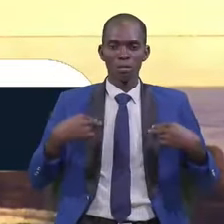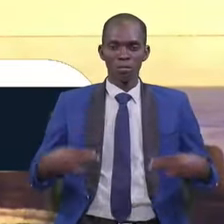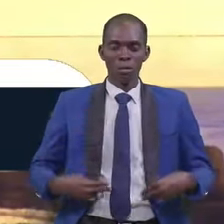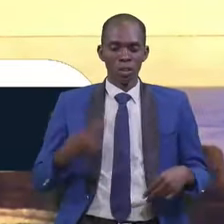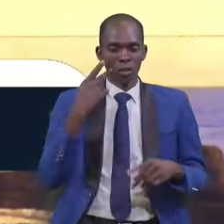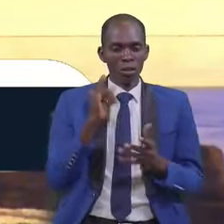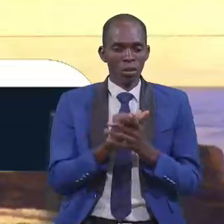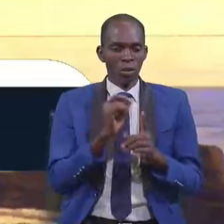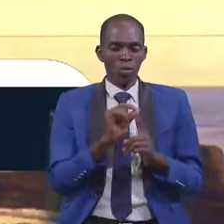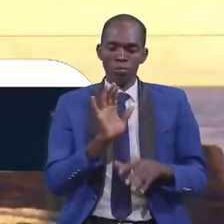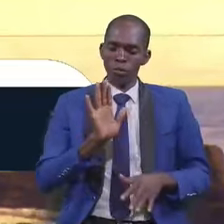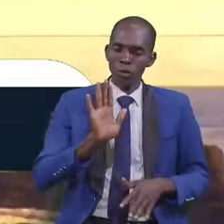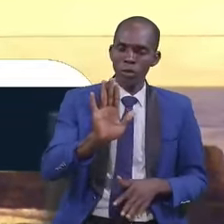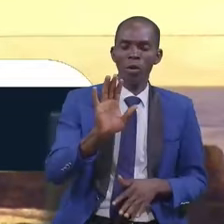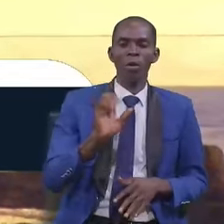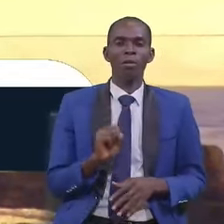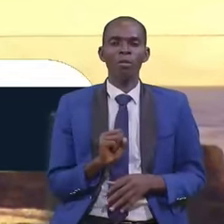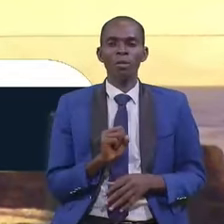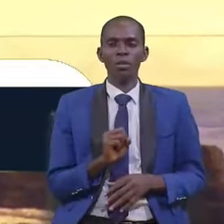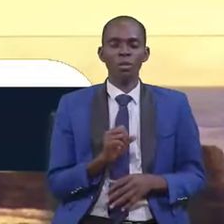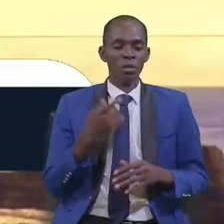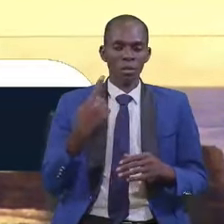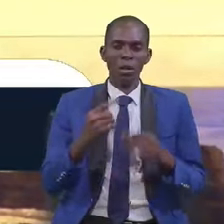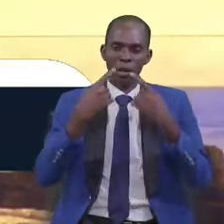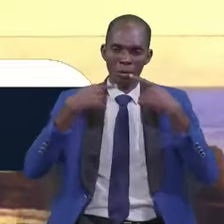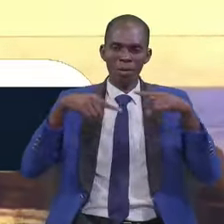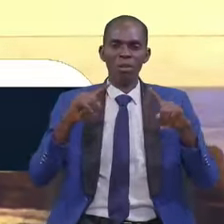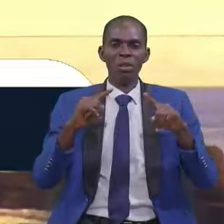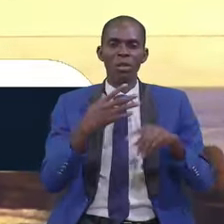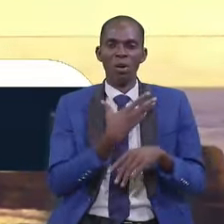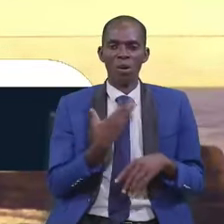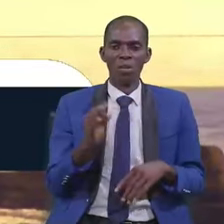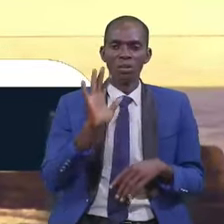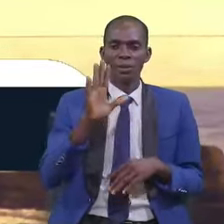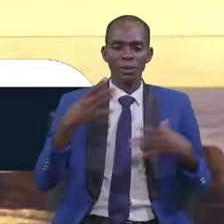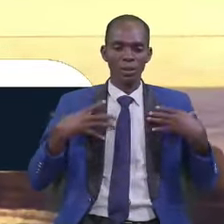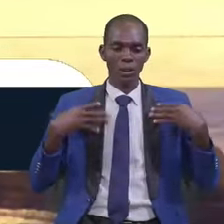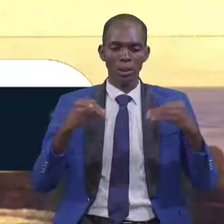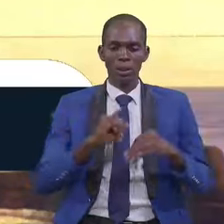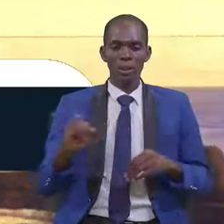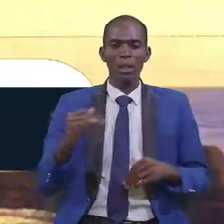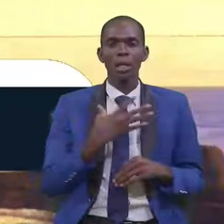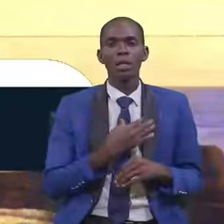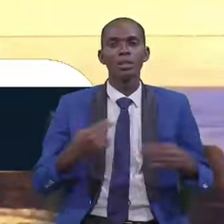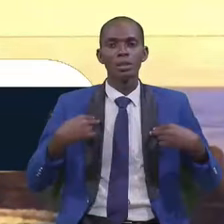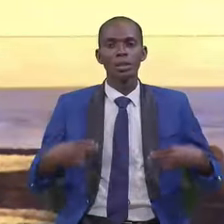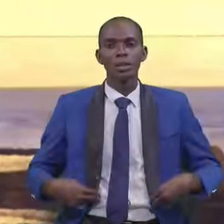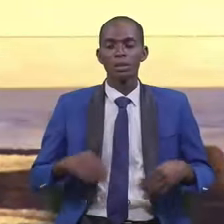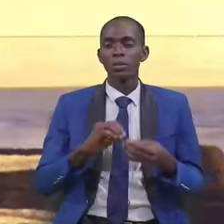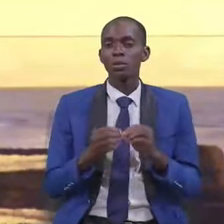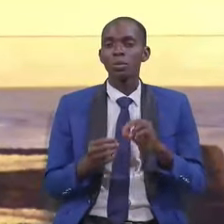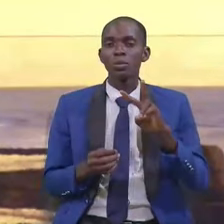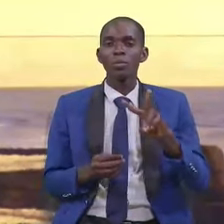votre. La proclamation de votre guérison et santé. Deux, la